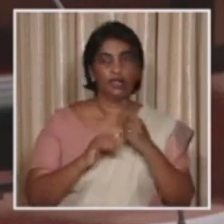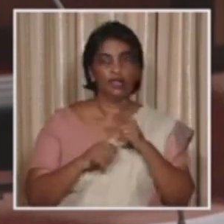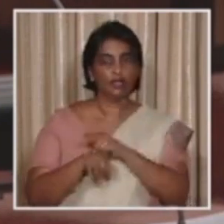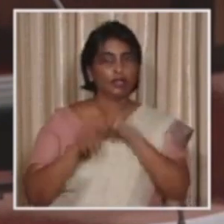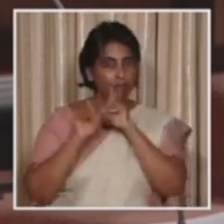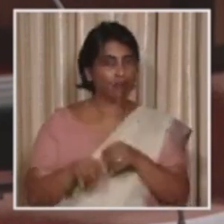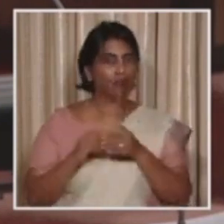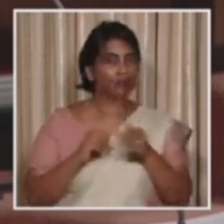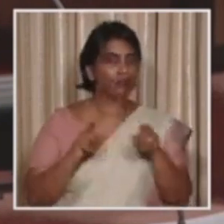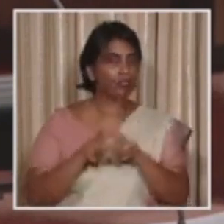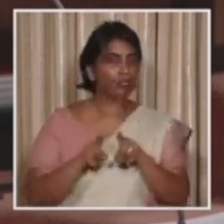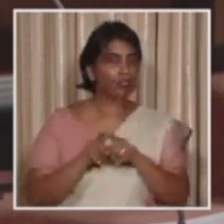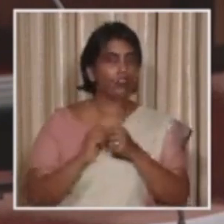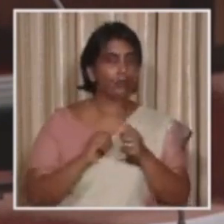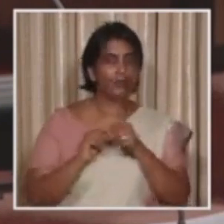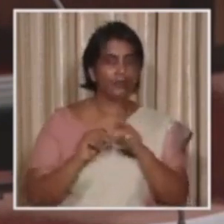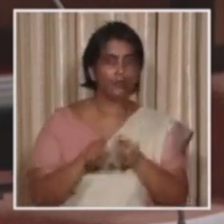இனப்பிரச்சனை தீர்வதற்கான வாய்ப்புகள்